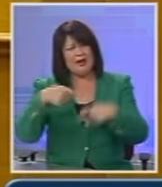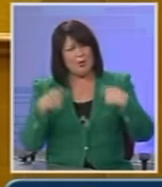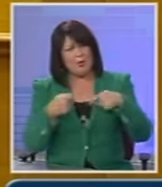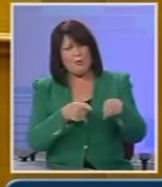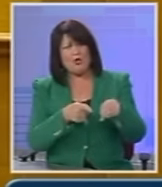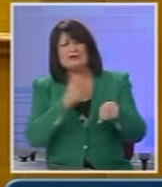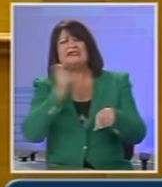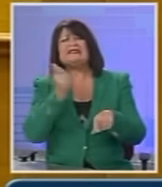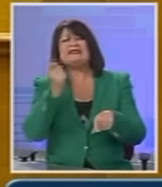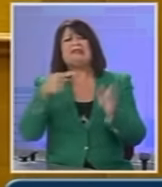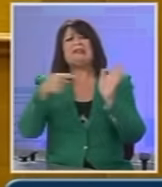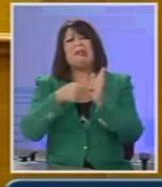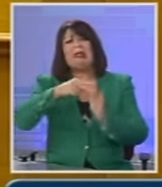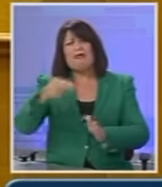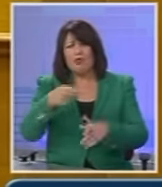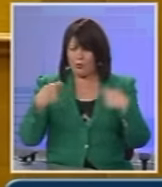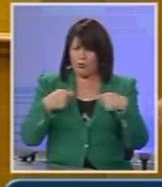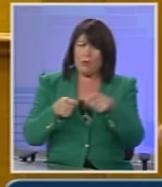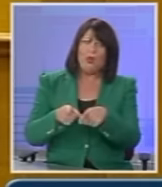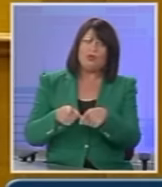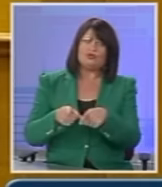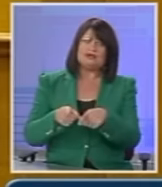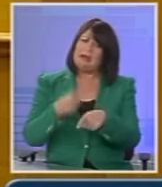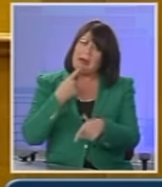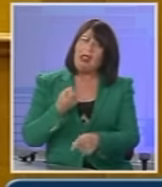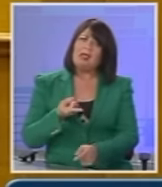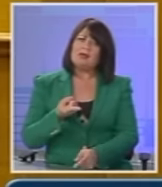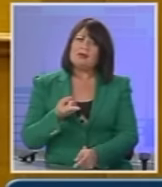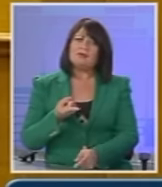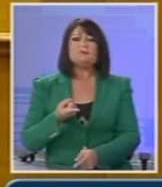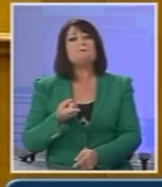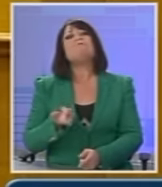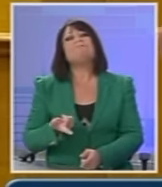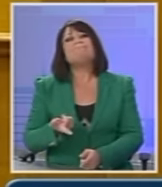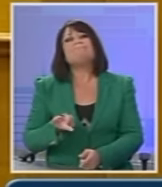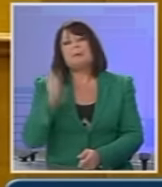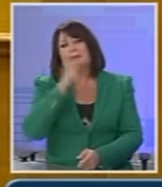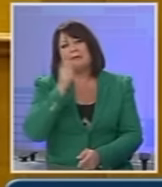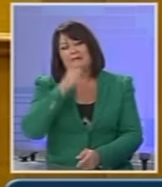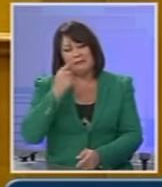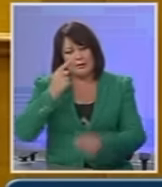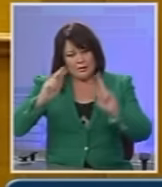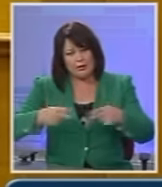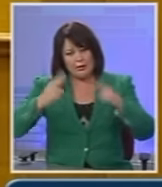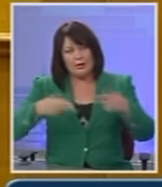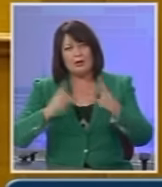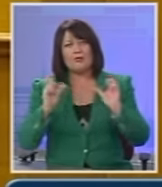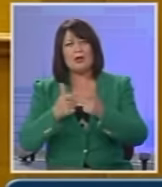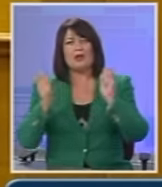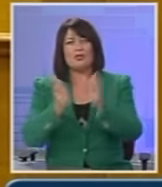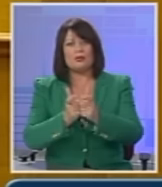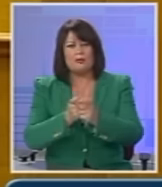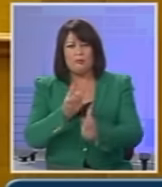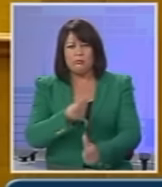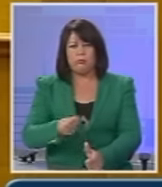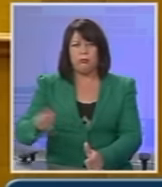που παίρνουν περίπου 1 χιλιάρικο. Και από την ίδια εκείνη στιγμή που έπεφταν οι μάσκες, ο λογαριασμός πήγαινε στην κάθε οικογένεια και άρχισε να